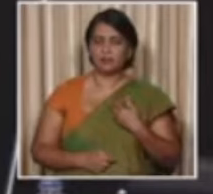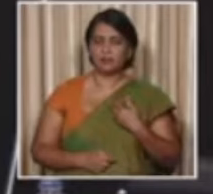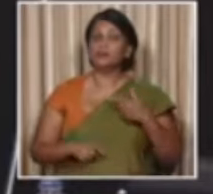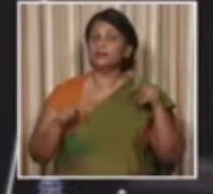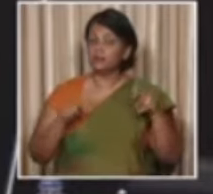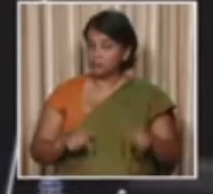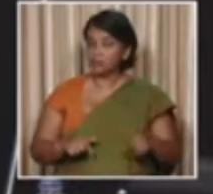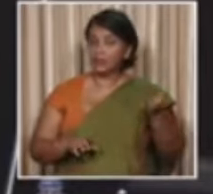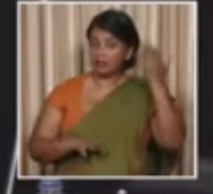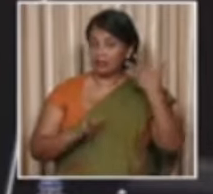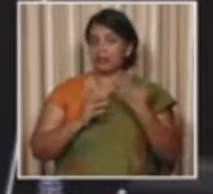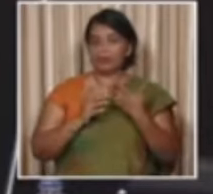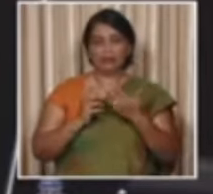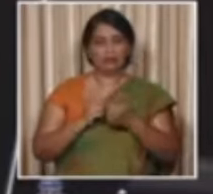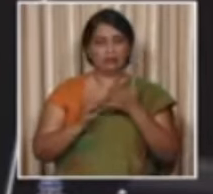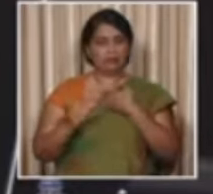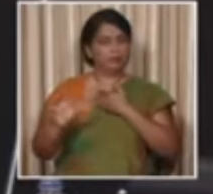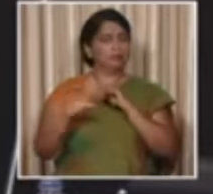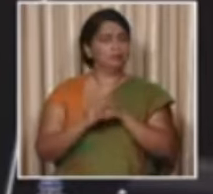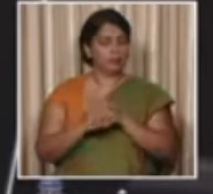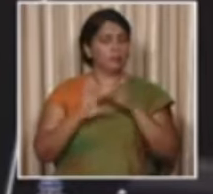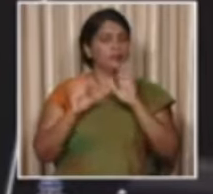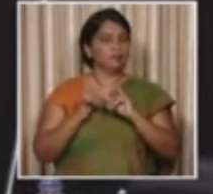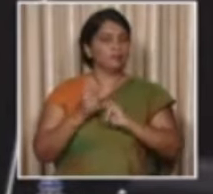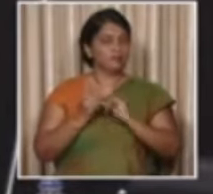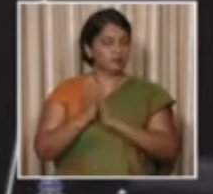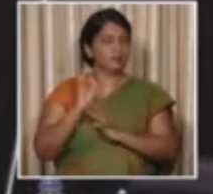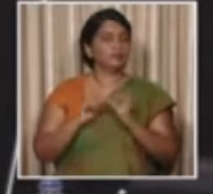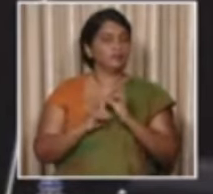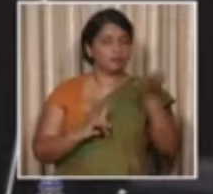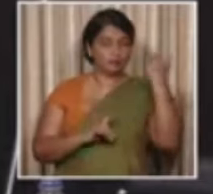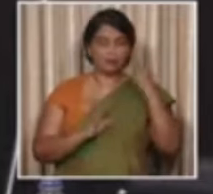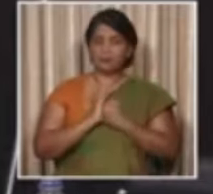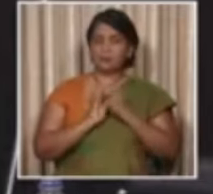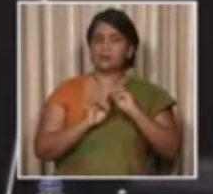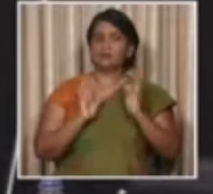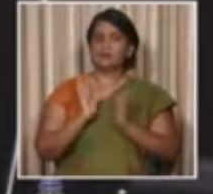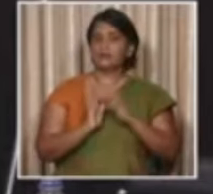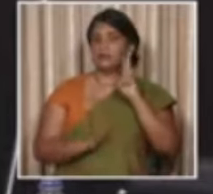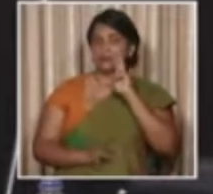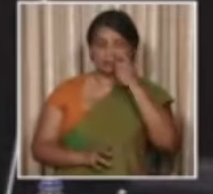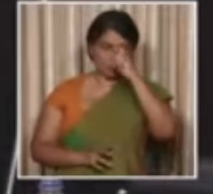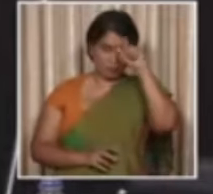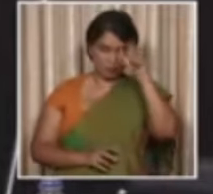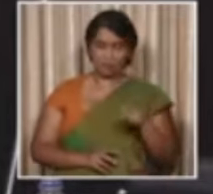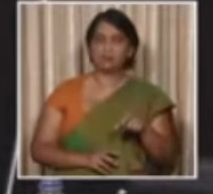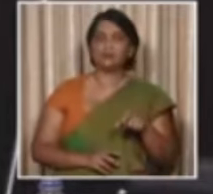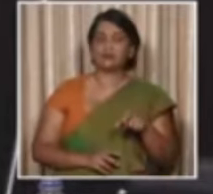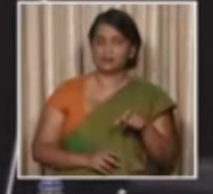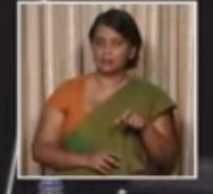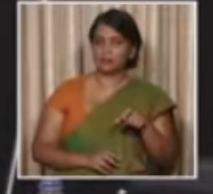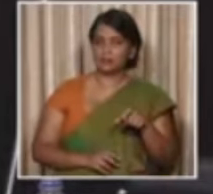අද එදා ඒ කරපු මැදිහත් වීම විශේෂයෙන්ම සුමන්ත්‍රයන් මන්ත්‍රීතුමා එදා ගරු අග්‍රාමාත්‍යතුමා රනිල් වික්‍රමසිංහ